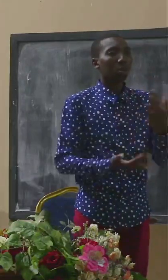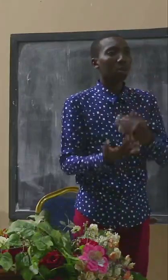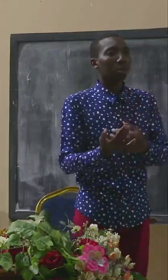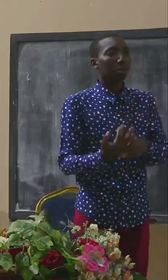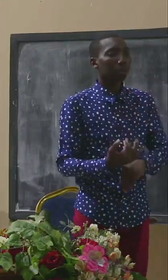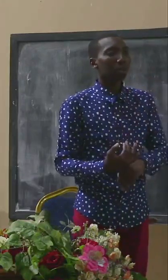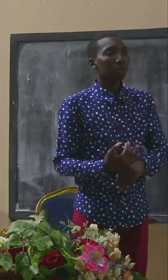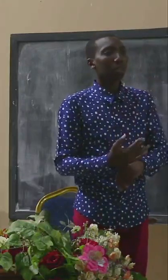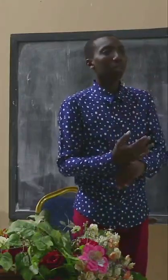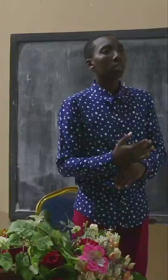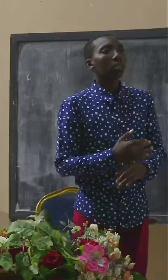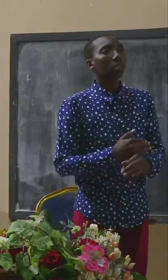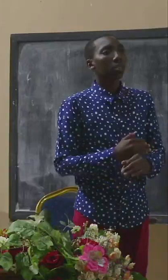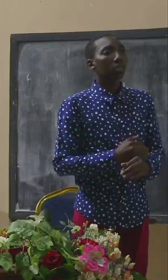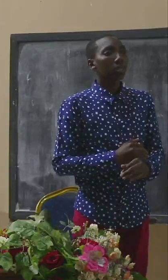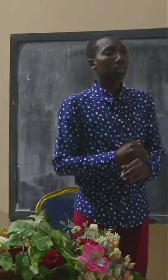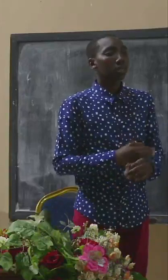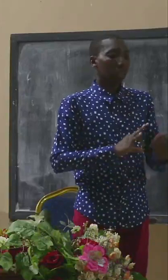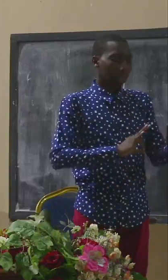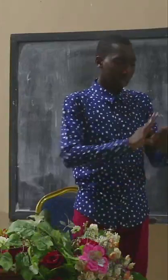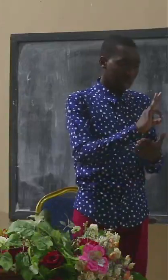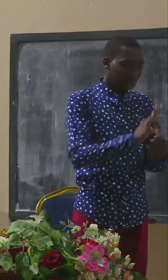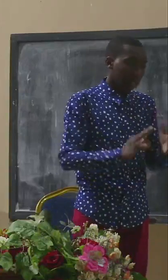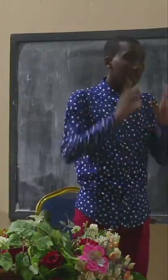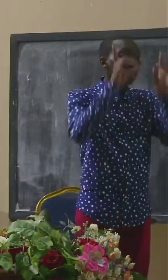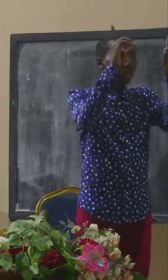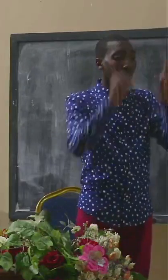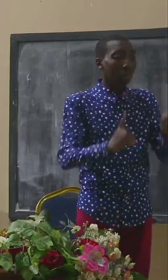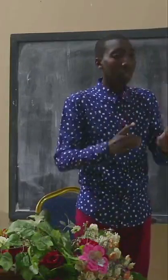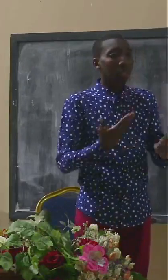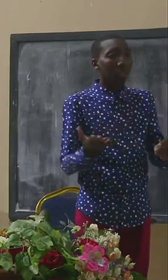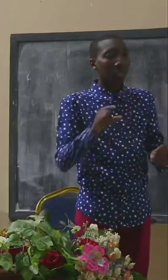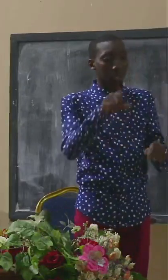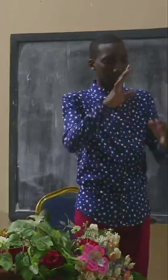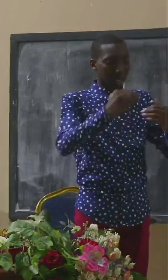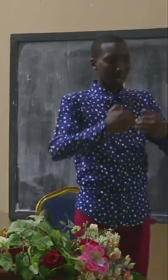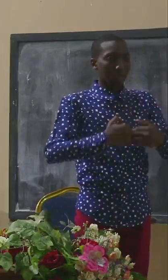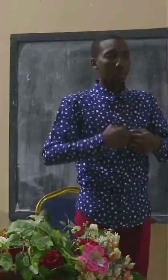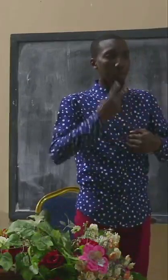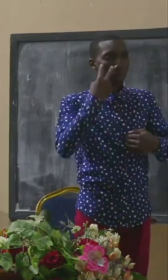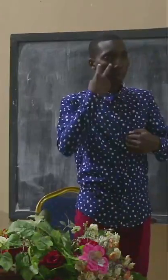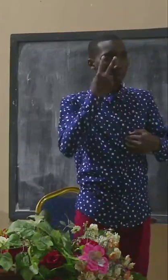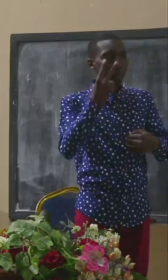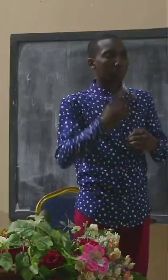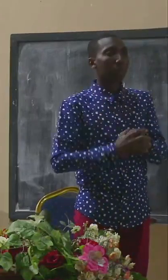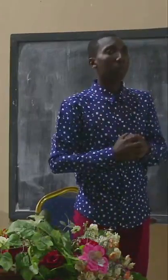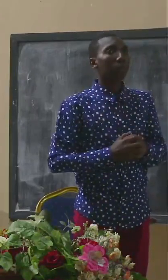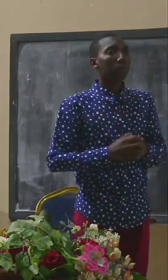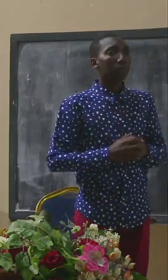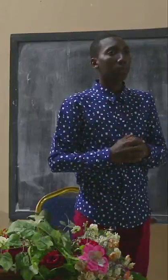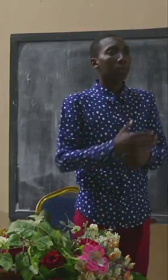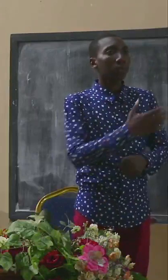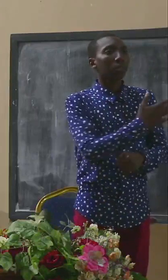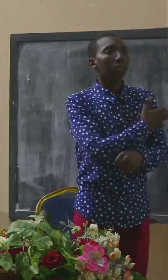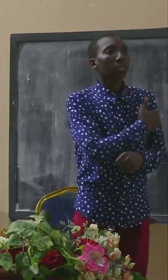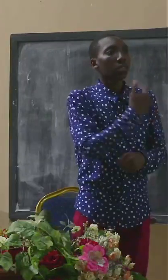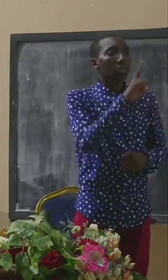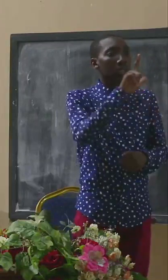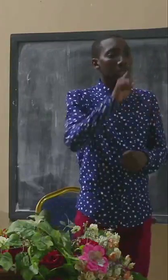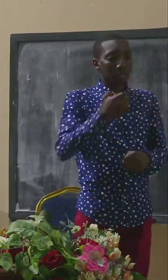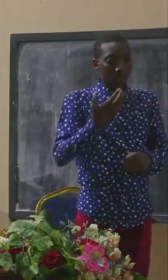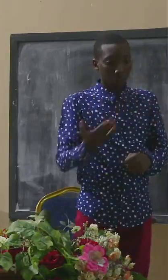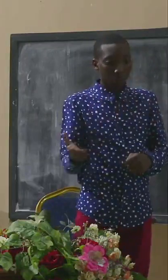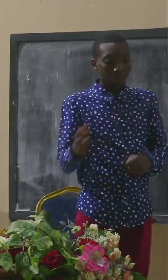Écris donc les choses que tu as vues. Basi uandike maneno yale uliyoyaona. Et les choses